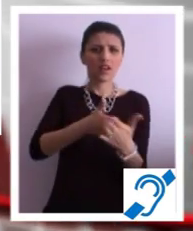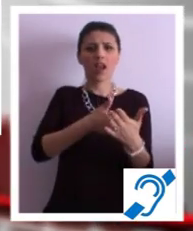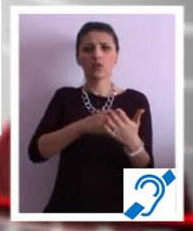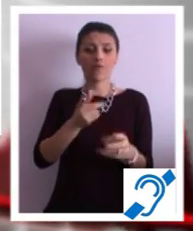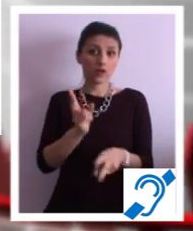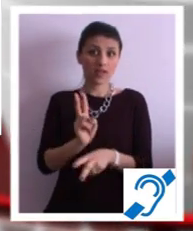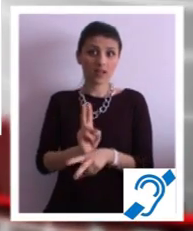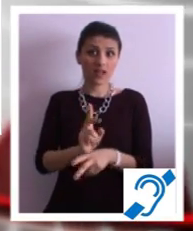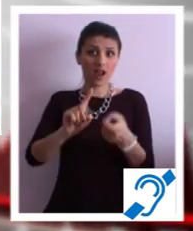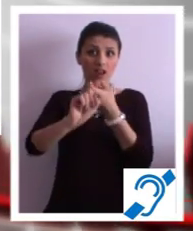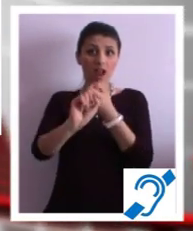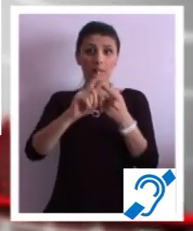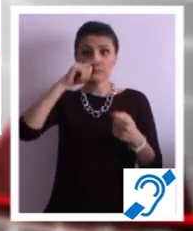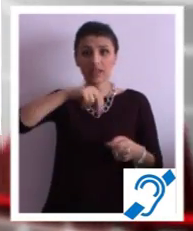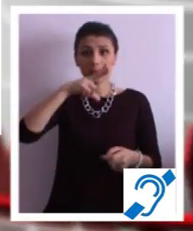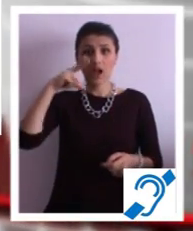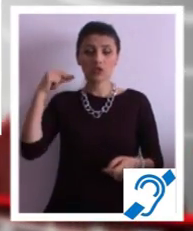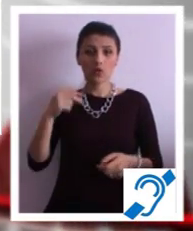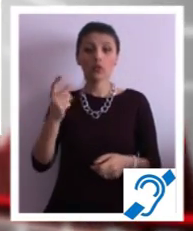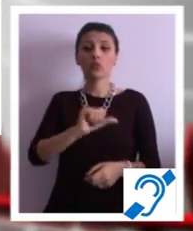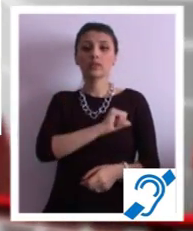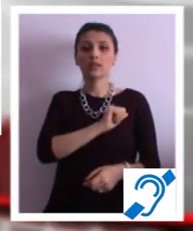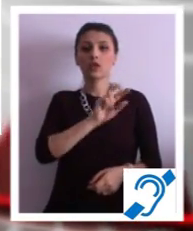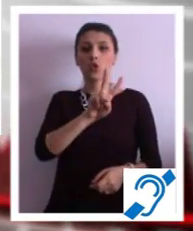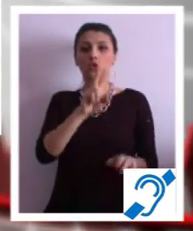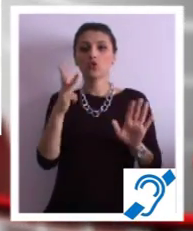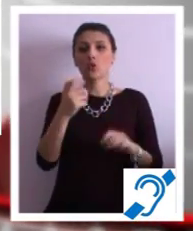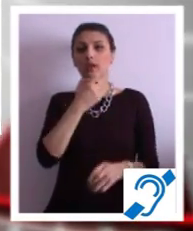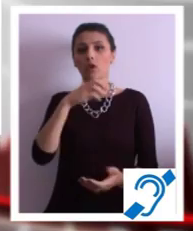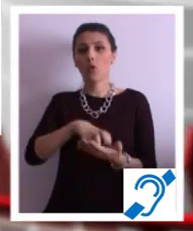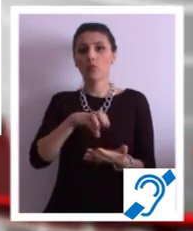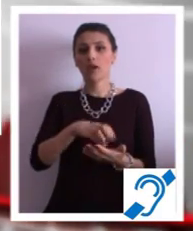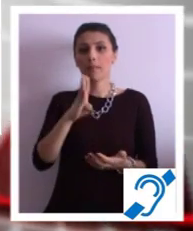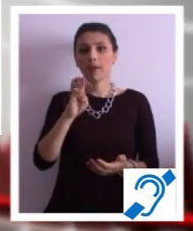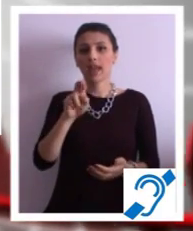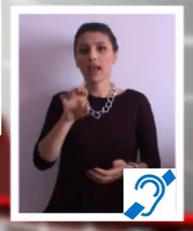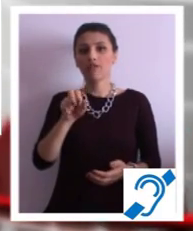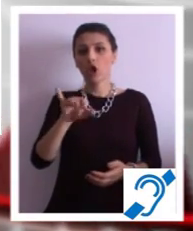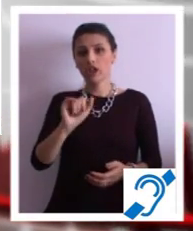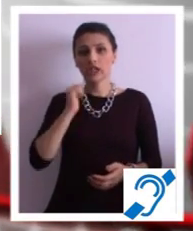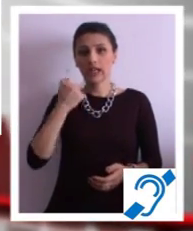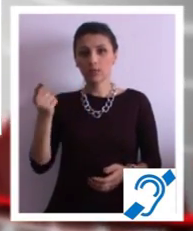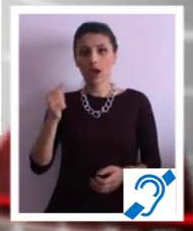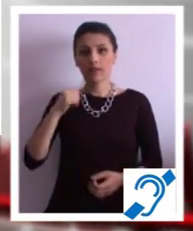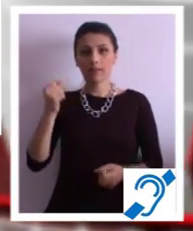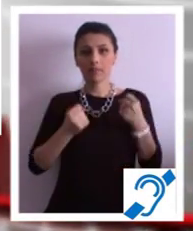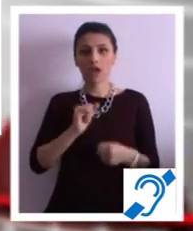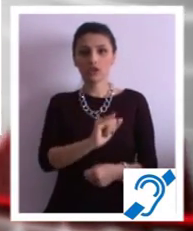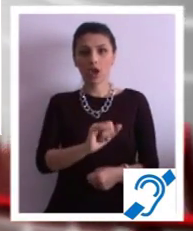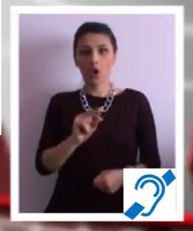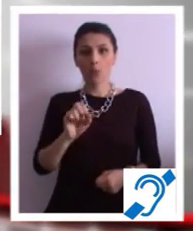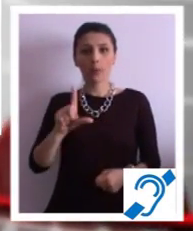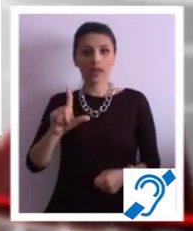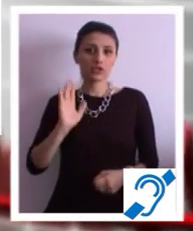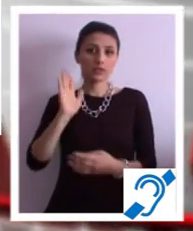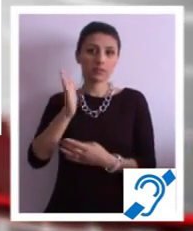șoseaua națională care leagă Piteștiul de Brașov. Un tânăr de 29 de ani din comuna Berevoiești se afla la volanul mașinii sale, un Opel,